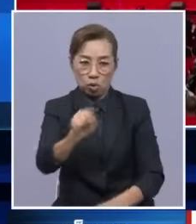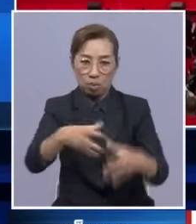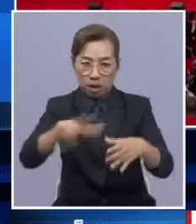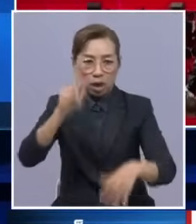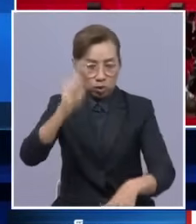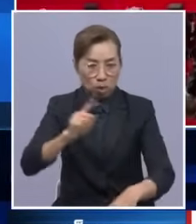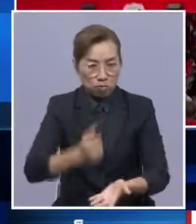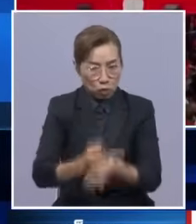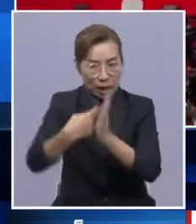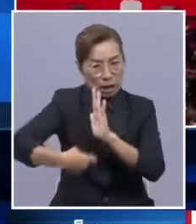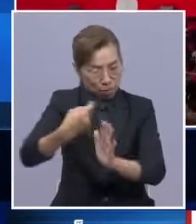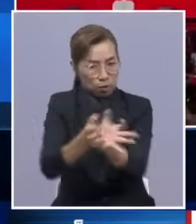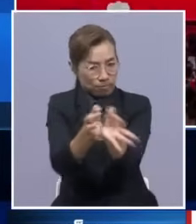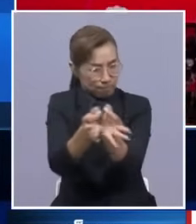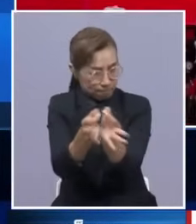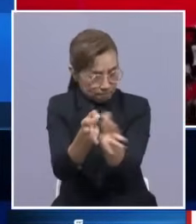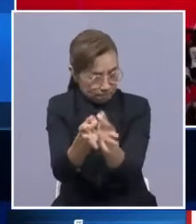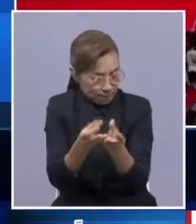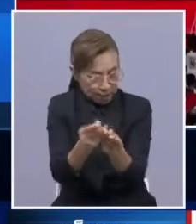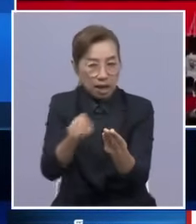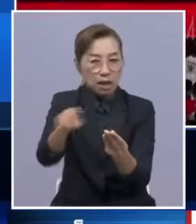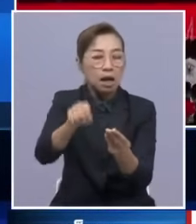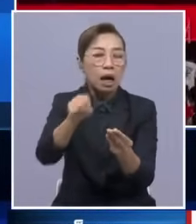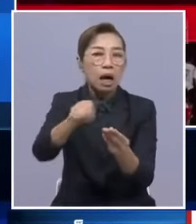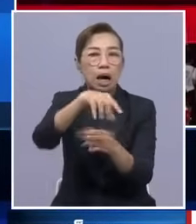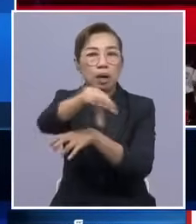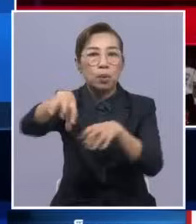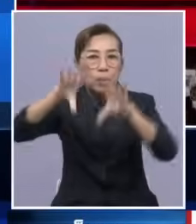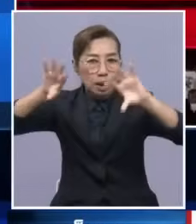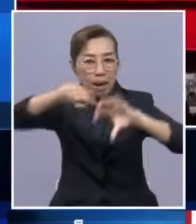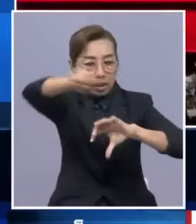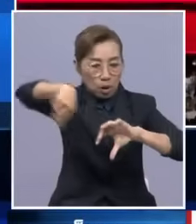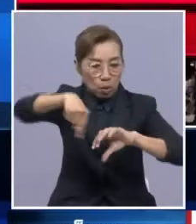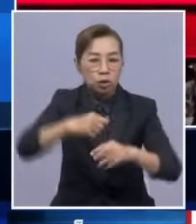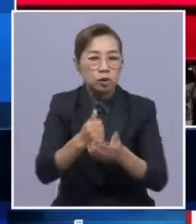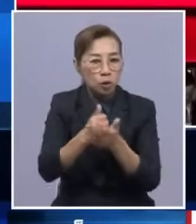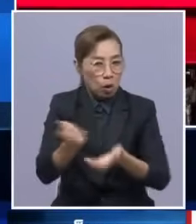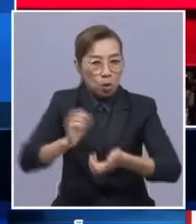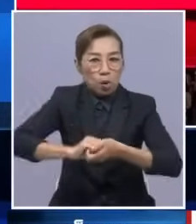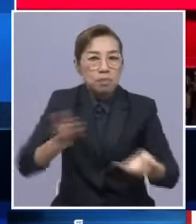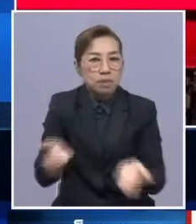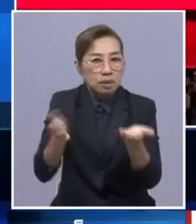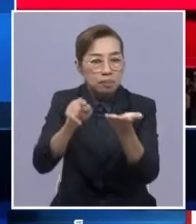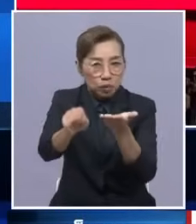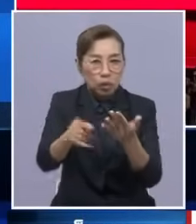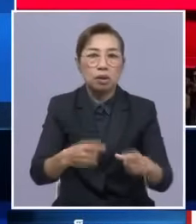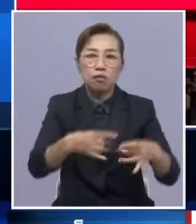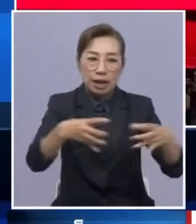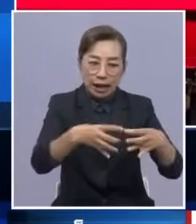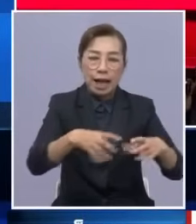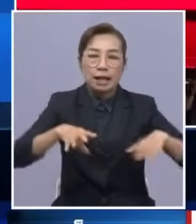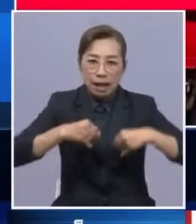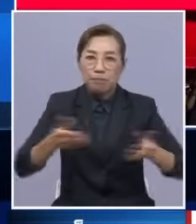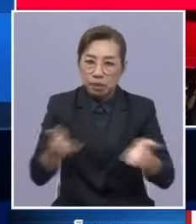พรรคร่วมได้เห็นตรงกันว่าควรจะต้องสนับสนุนพรบเงินกู้นี ้ เพื่อให้นโยบายดิจิทัลวอลเล็ต 10,000 บาทมันคลอดให้ได้ ใ